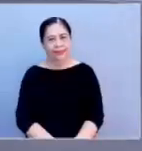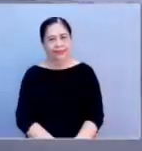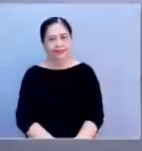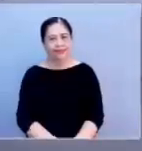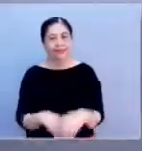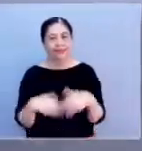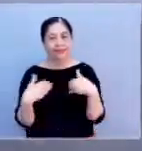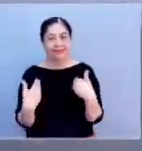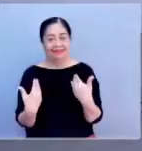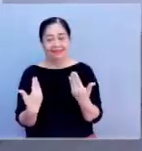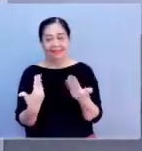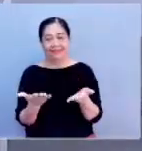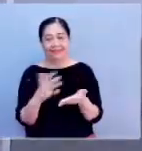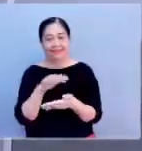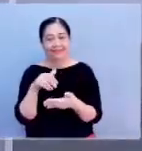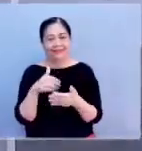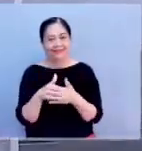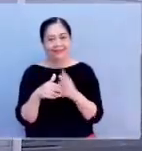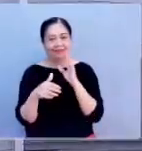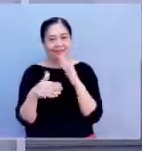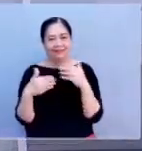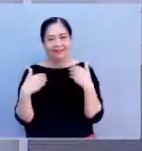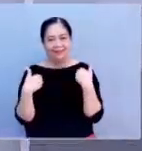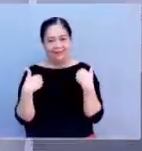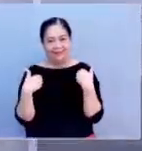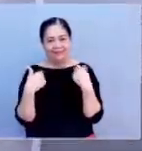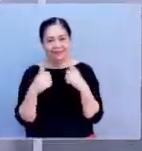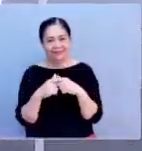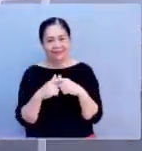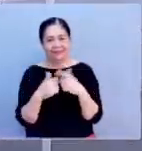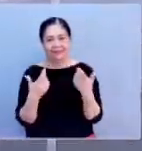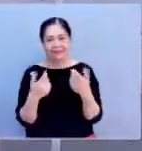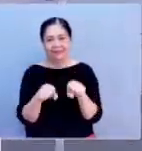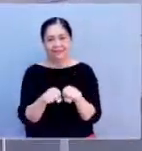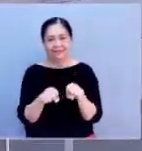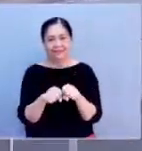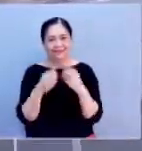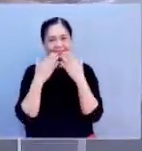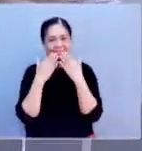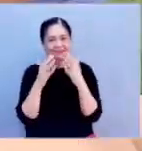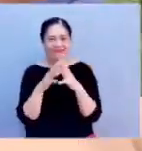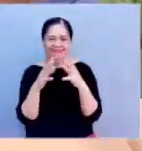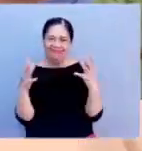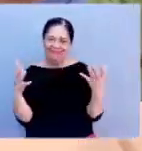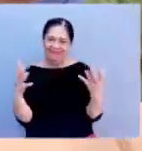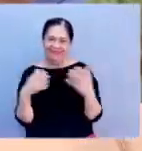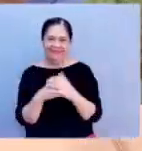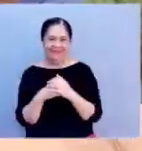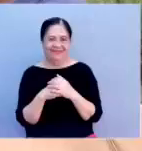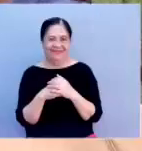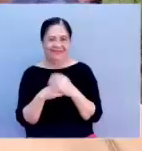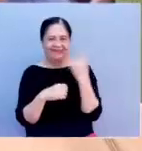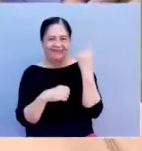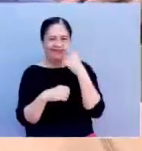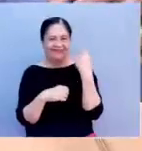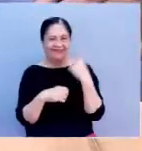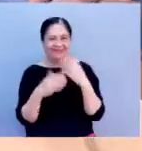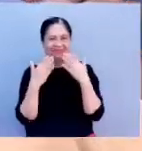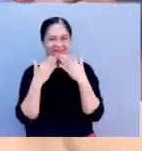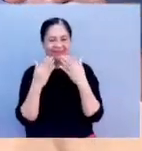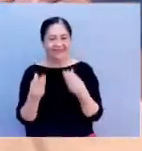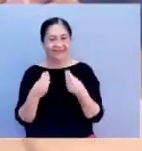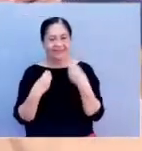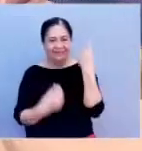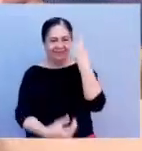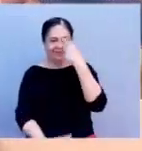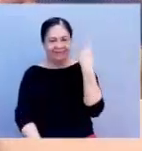Dahil dyan, lahat tayo magkakaroon ng isang pares. Merry Christmas na talaga! Diba? Bigay sa atin yan ni Zedric.